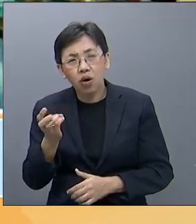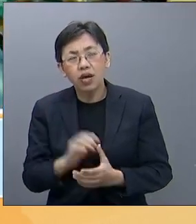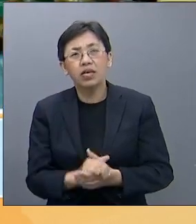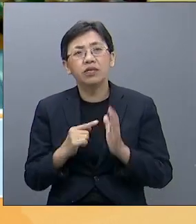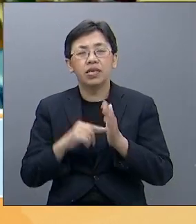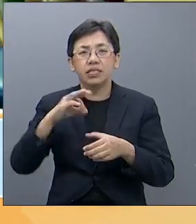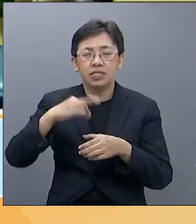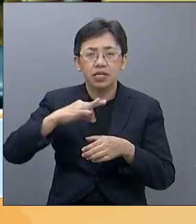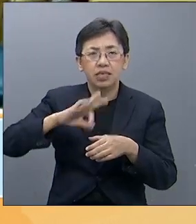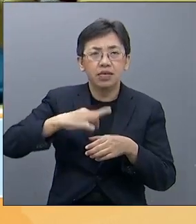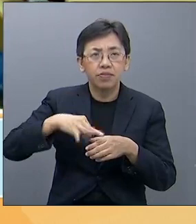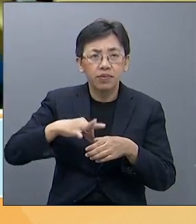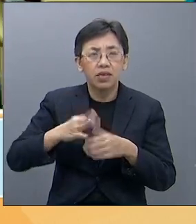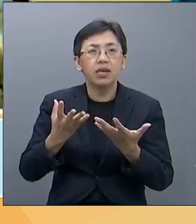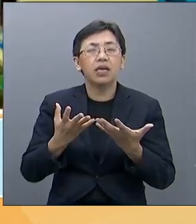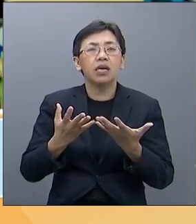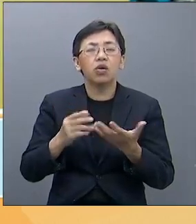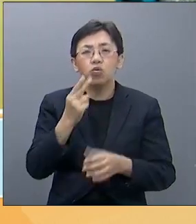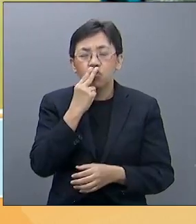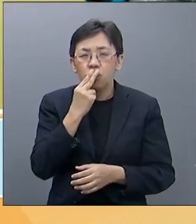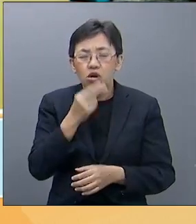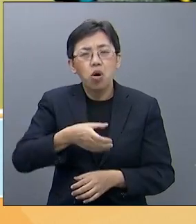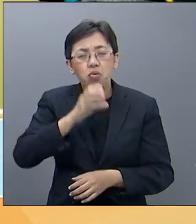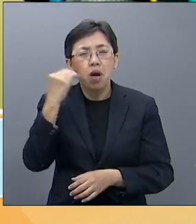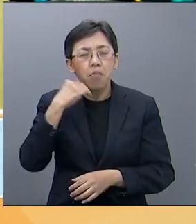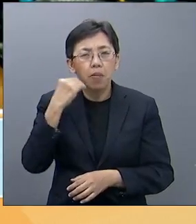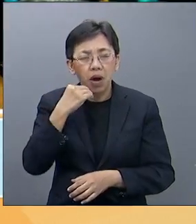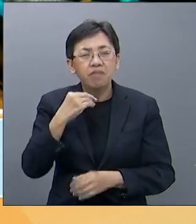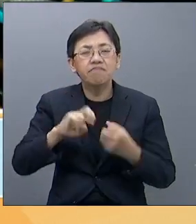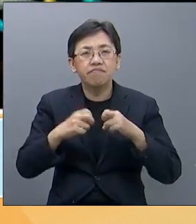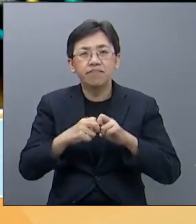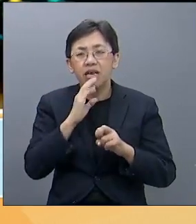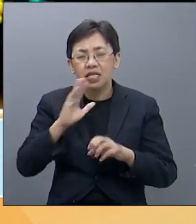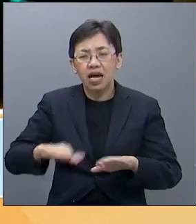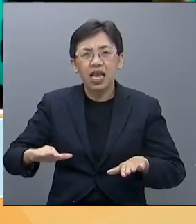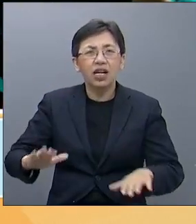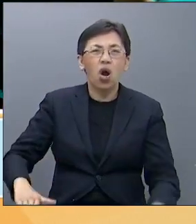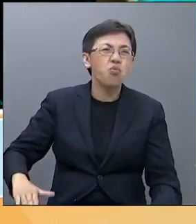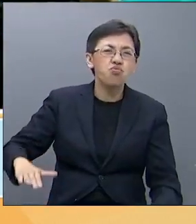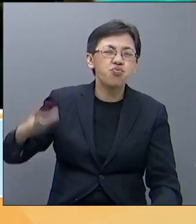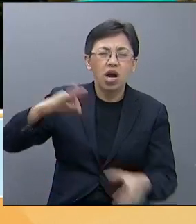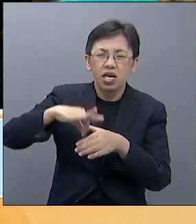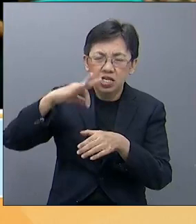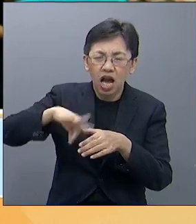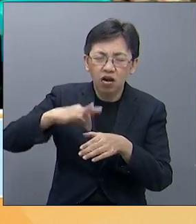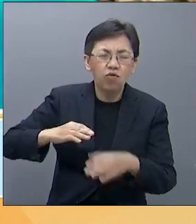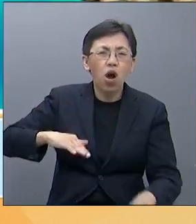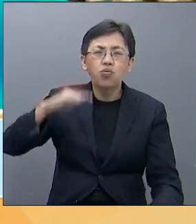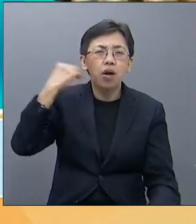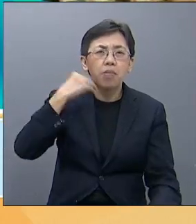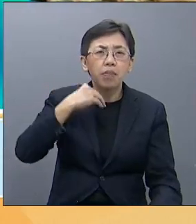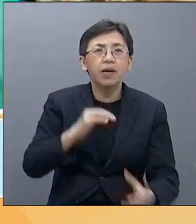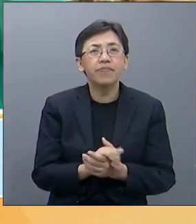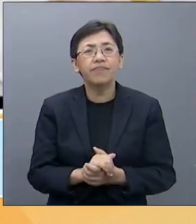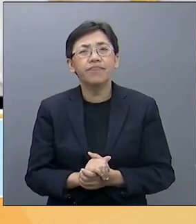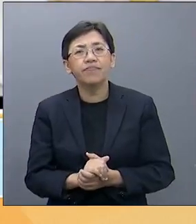ชากาแฟหรือรวมถึงการสูบบุหรี่ก็ตาม แล้วถ้าเกิดกินแต่เด็กล่ะคะ เด็กๆเนี่ย กินแต่เด็ก เดินไปนี่คือพาเข้าไป